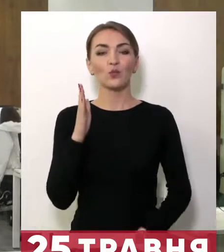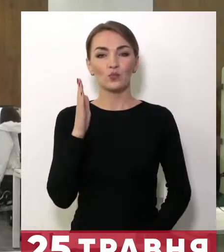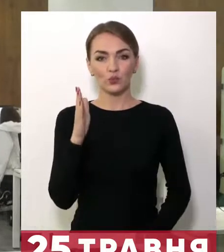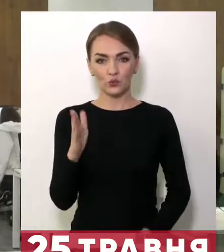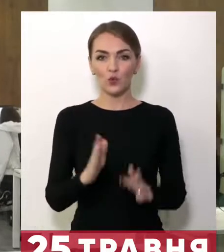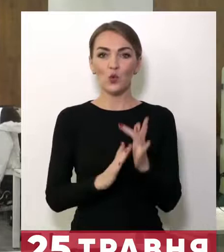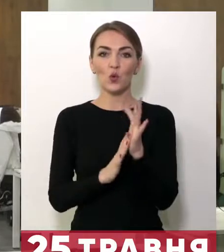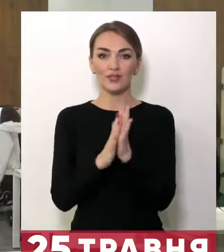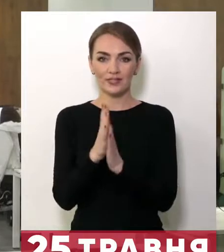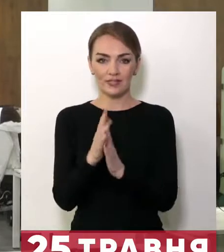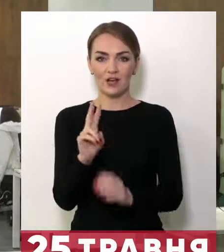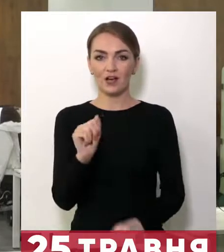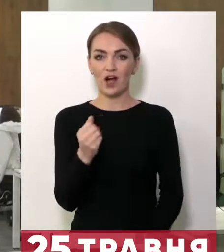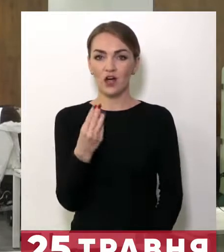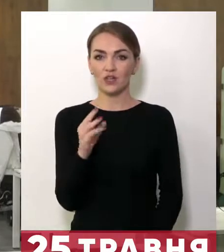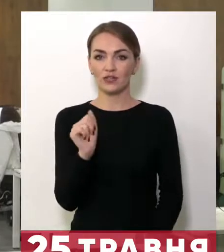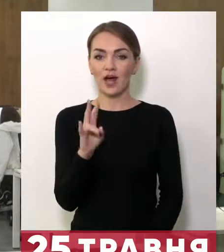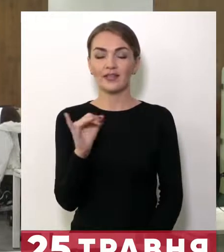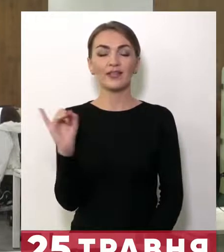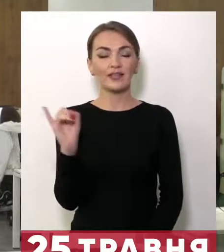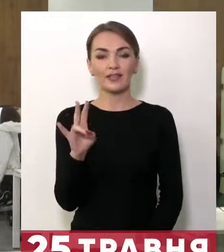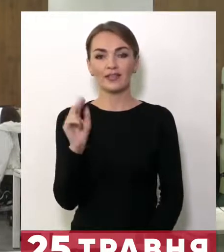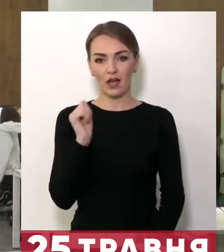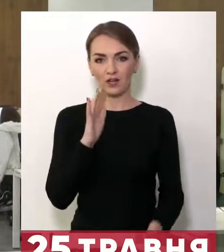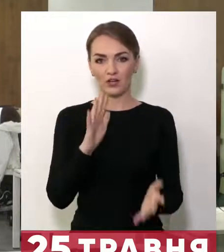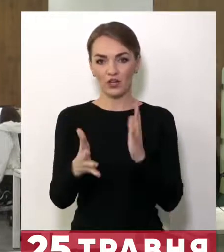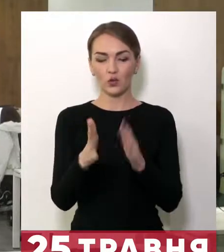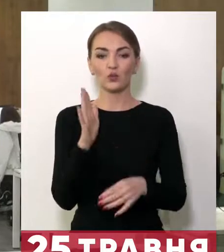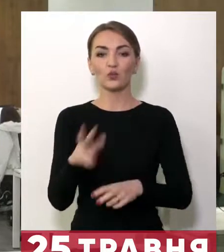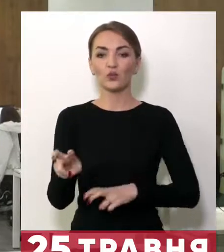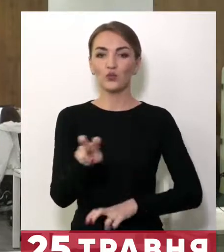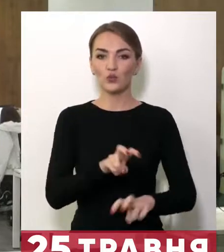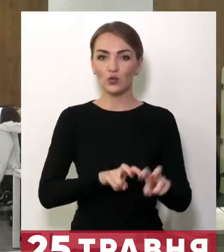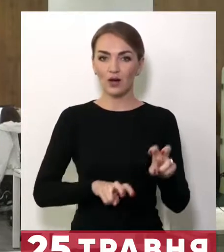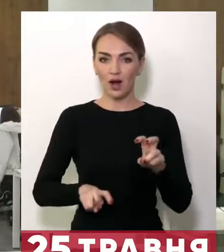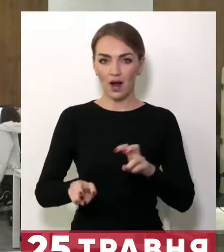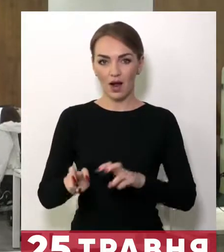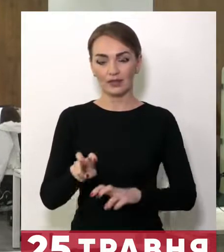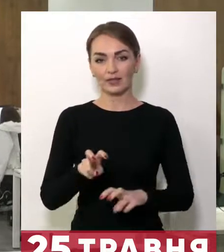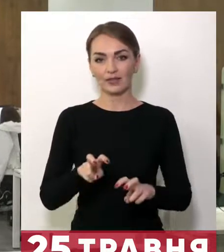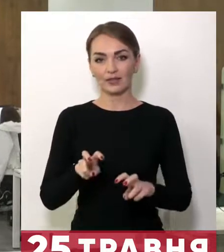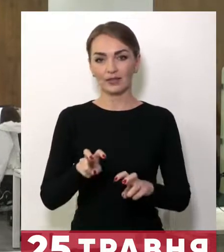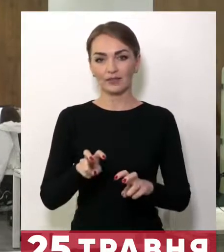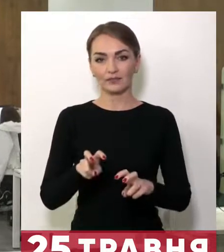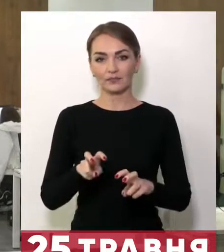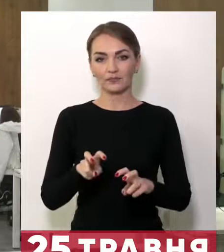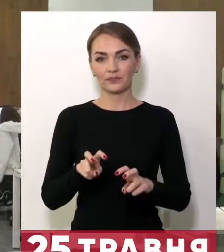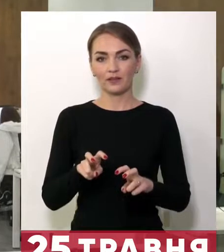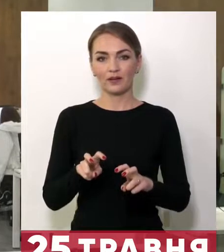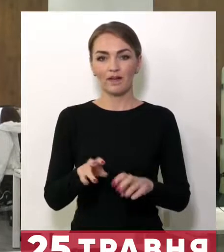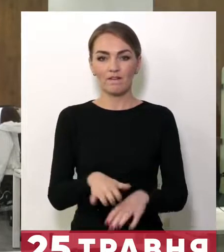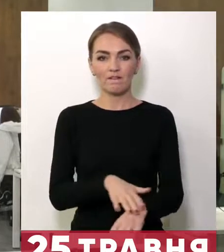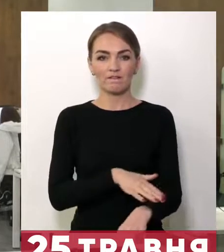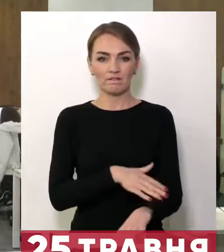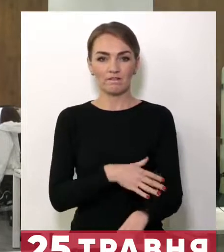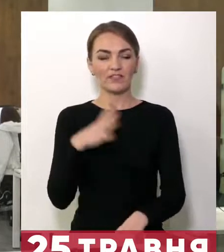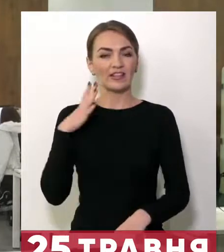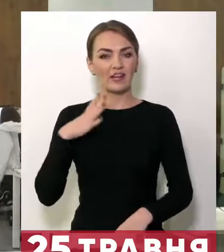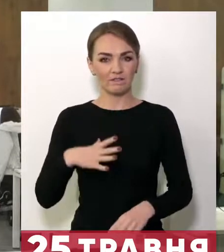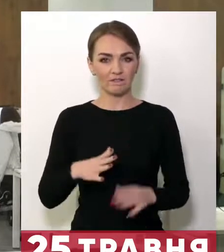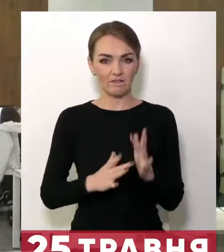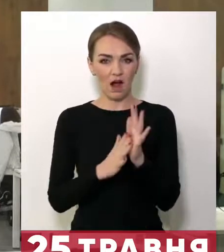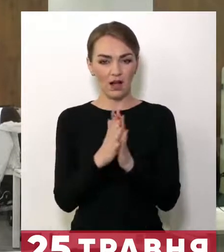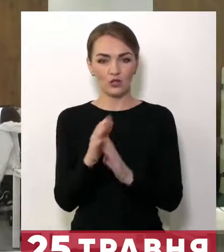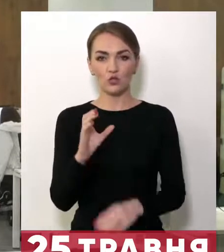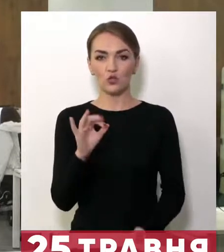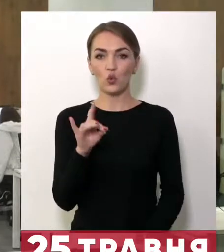Будуть рости каштани. І на Хрещатику будемо шукати витривалі сорти.